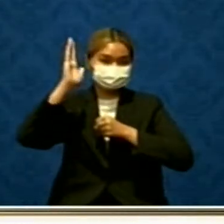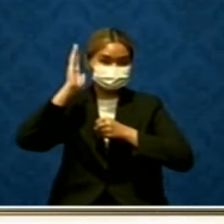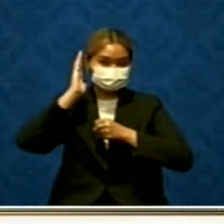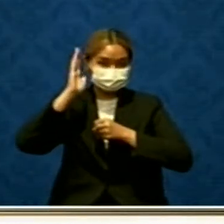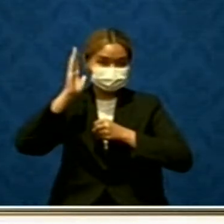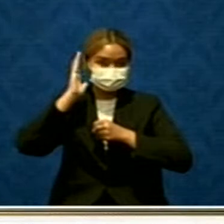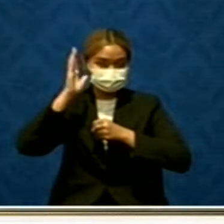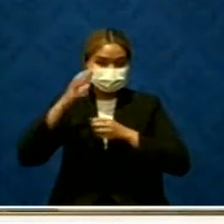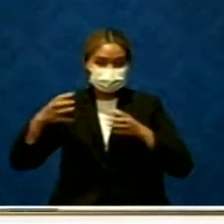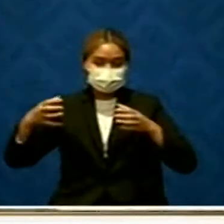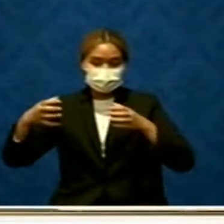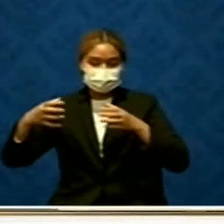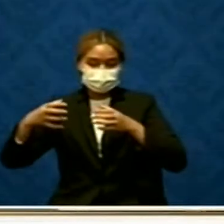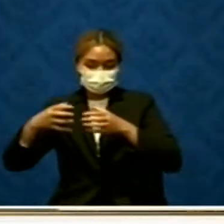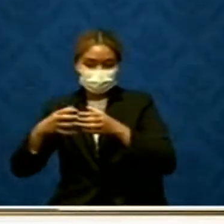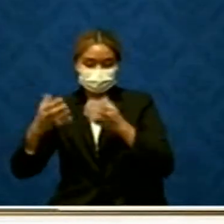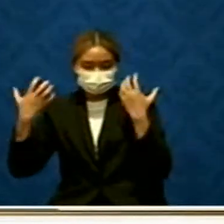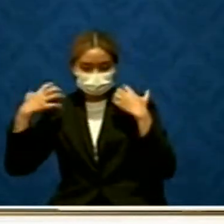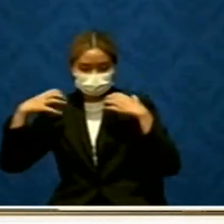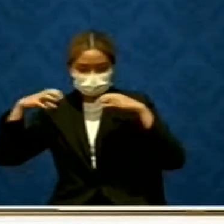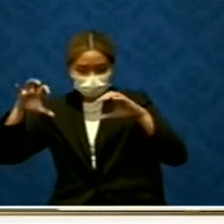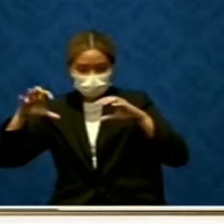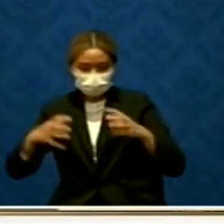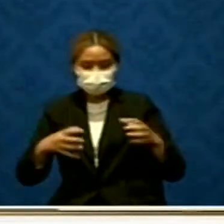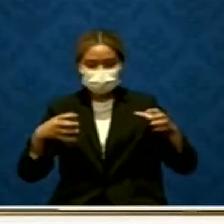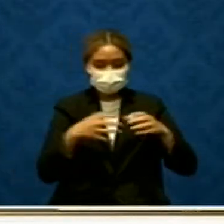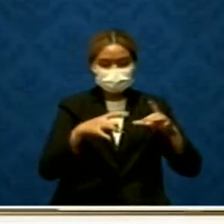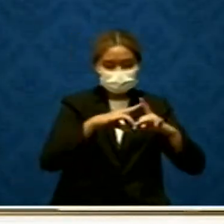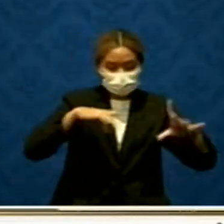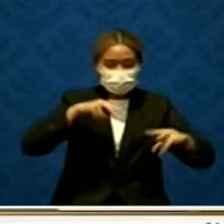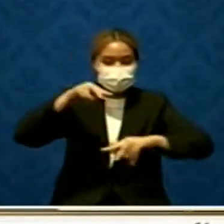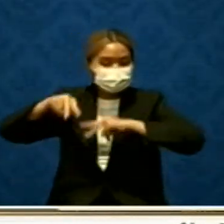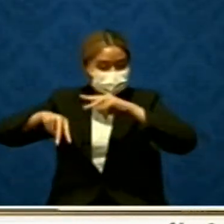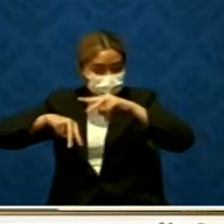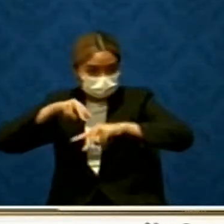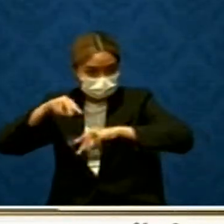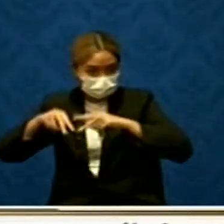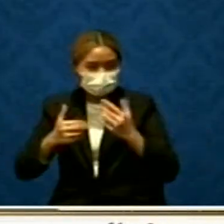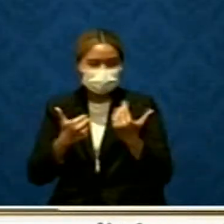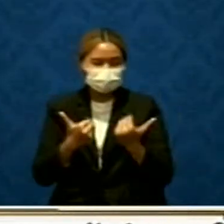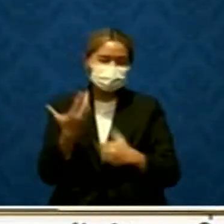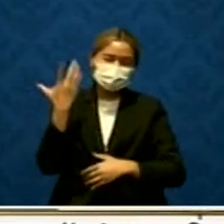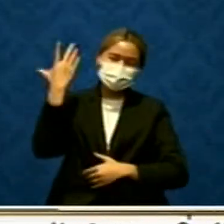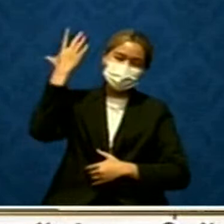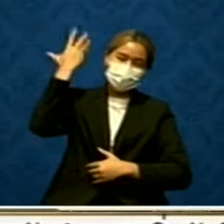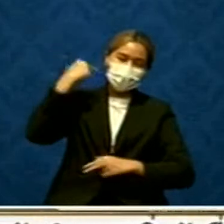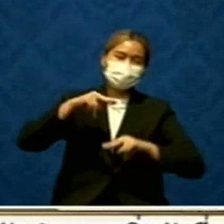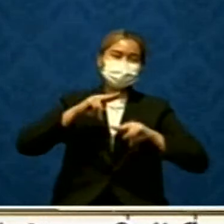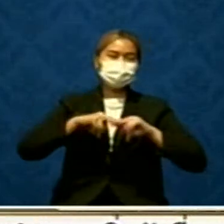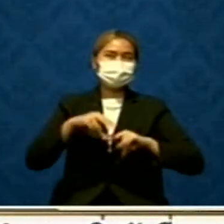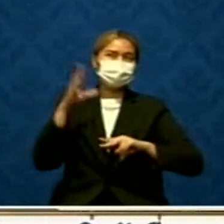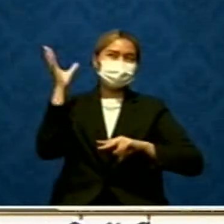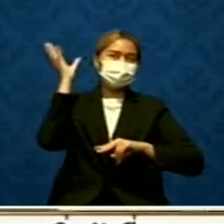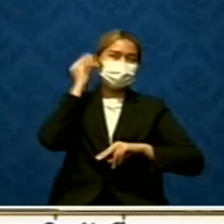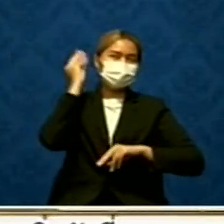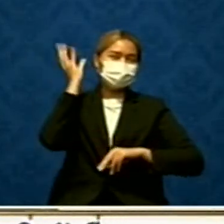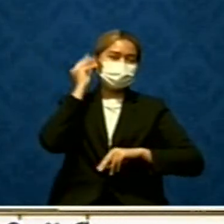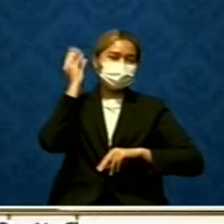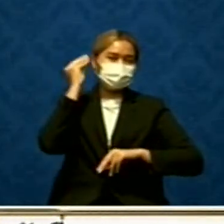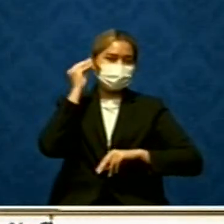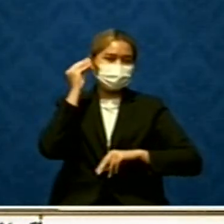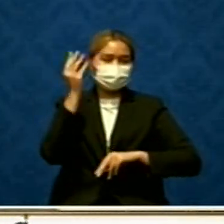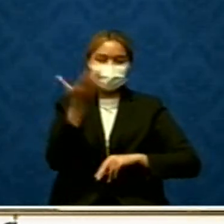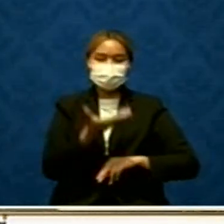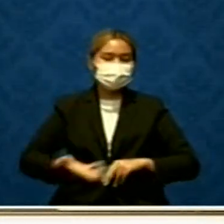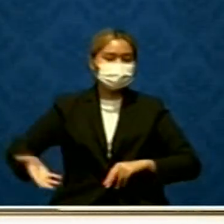ครับที่ผ่านมาเนี่ยเมื่อวานนี้นะครับผมนั่งฟังท่านสมาชิกเนี่ยนะครับได้อภิปรายกล่